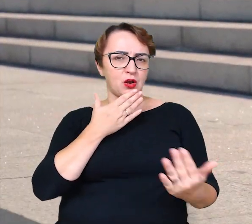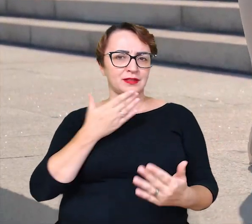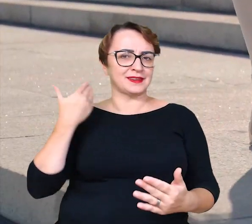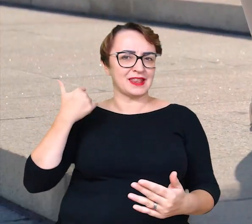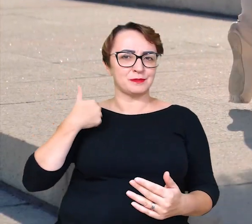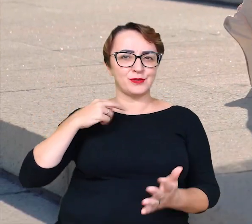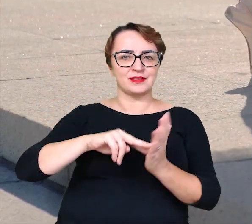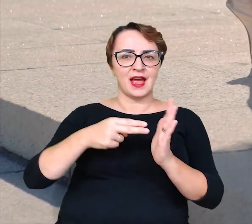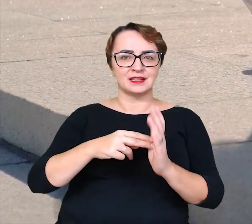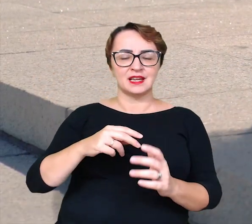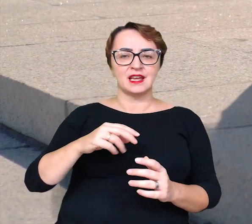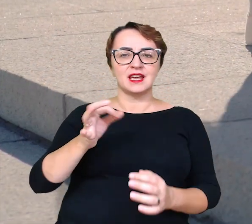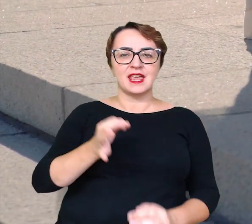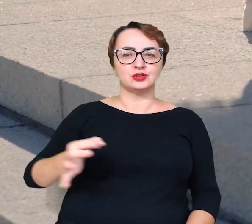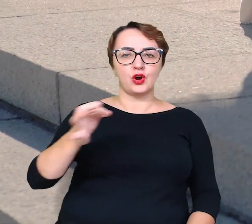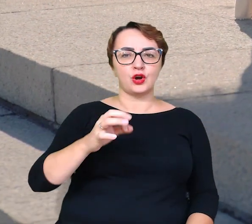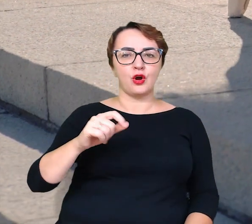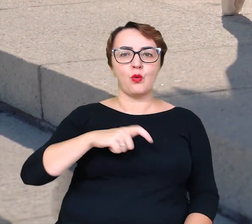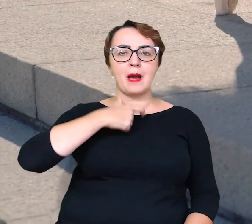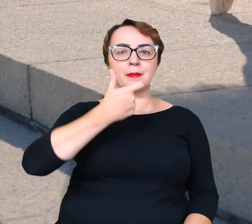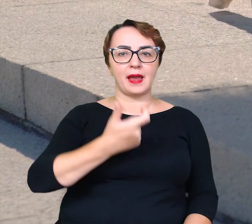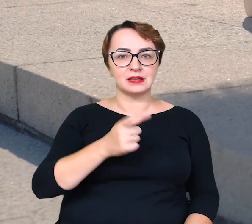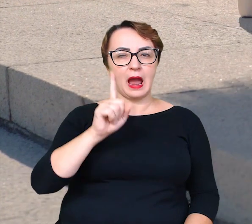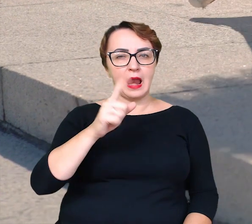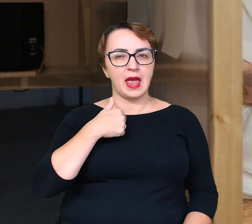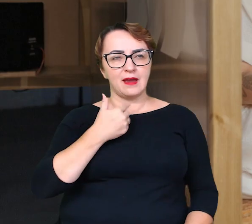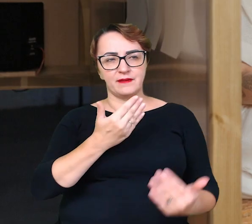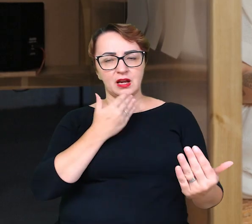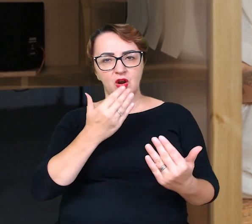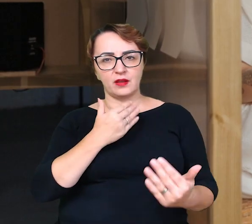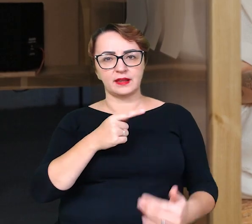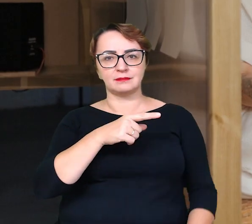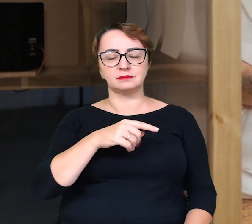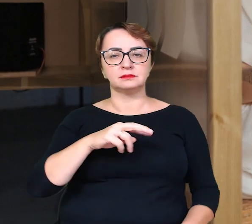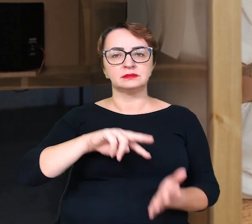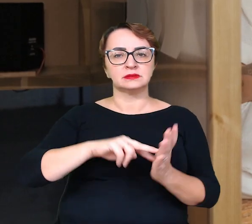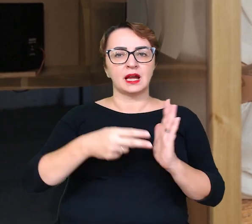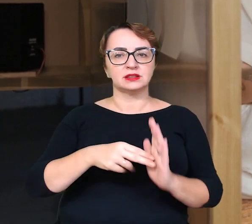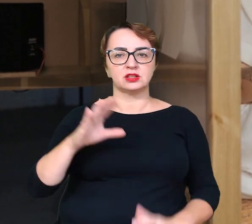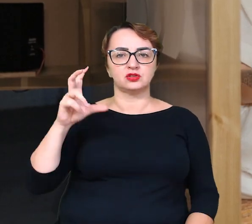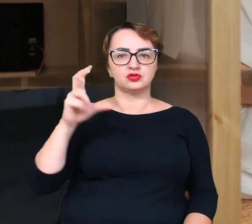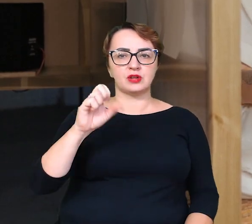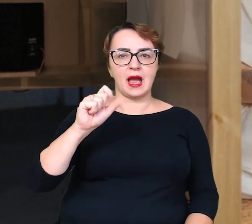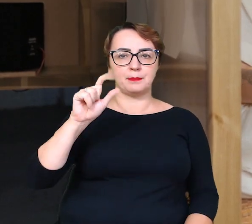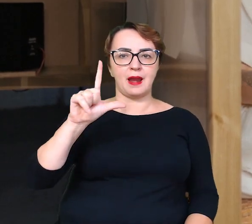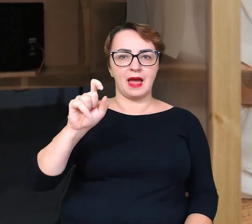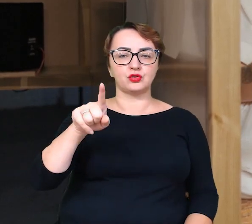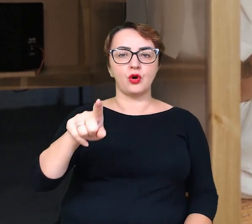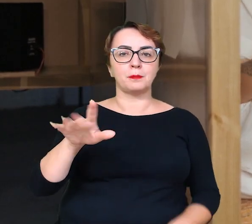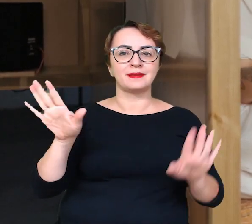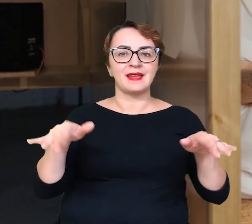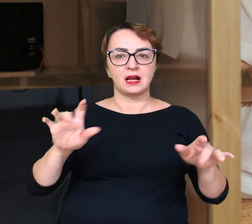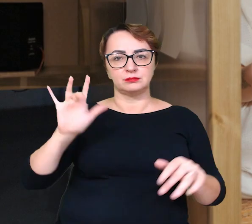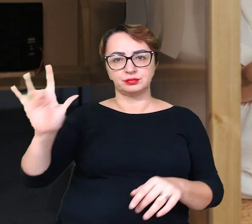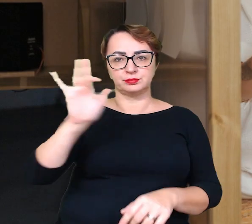Jezioro Łabędzie, ale bardziej ruch, którym się poruszają, przypomina taką choreografię czapki właśnie takich ptaków migrujących.